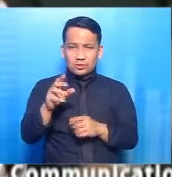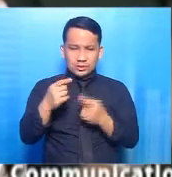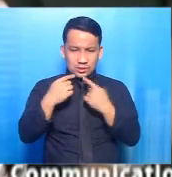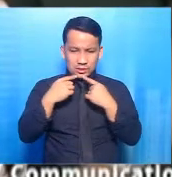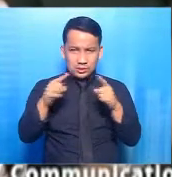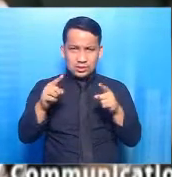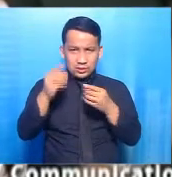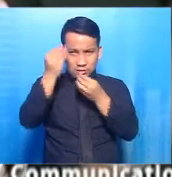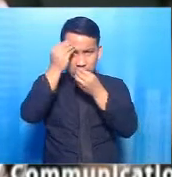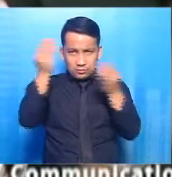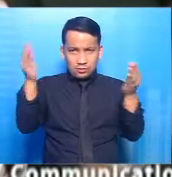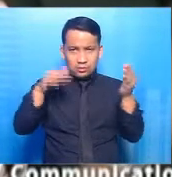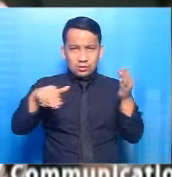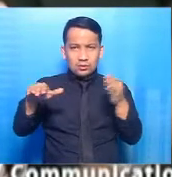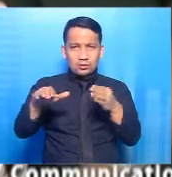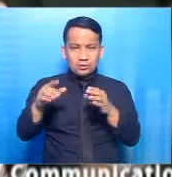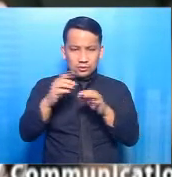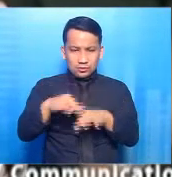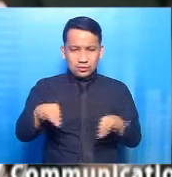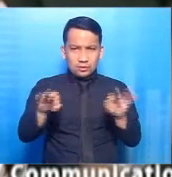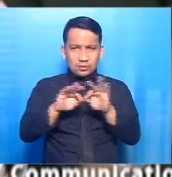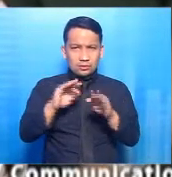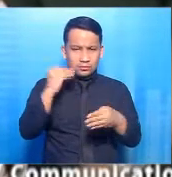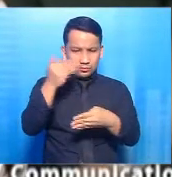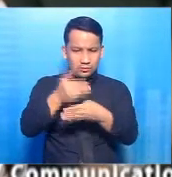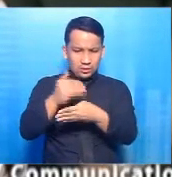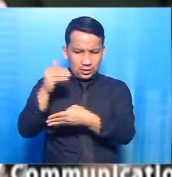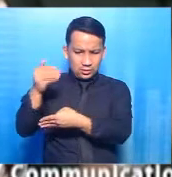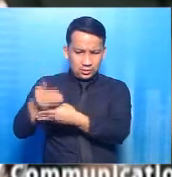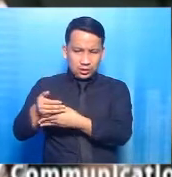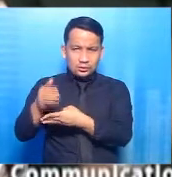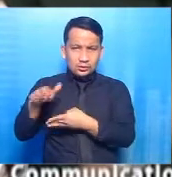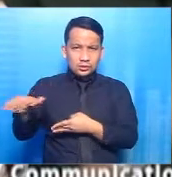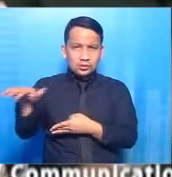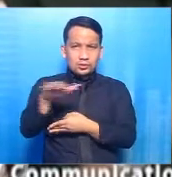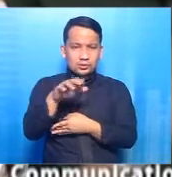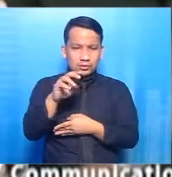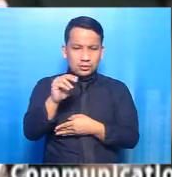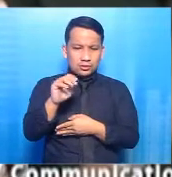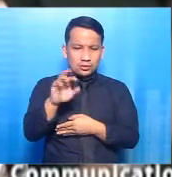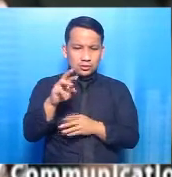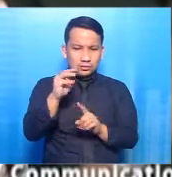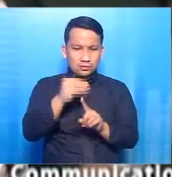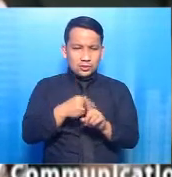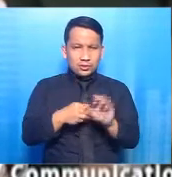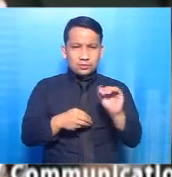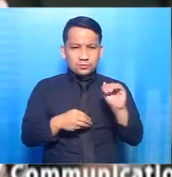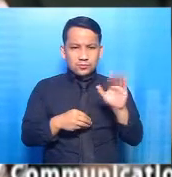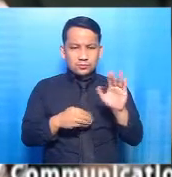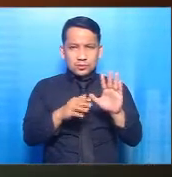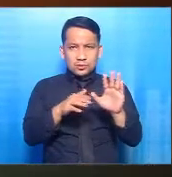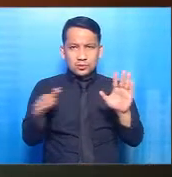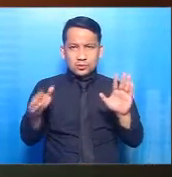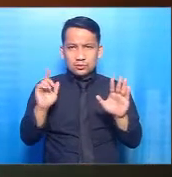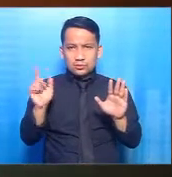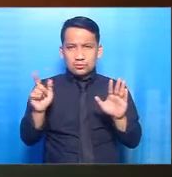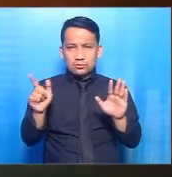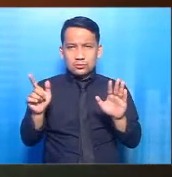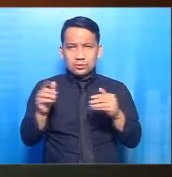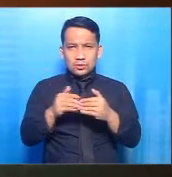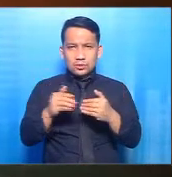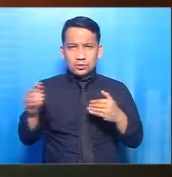Pangulo, inanunsyo ang pagpapatupad ng lockdown sa Metro Manila simula March 15 ng 2020.